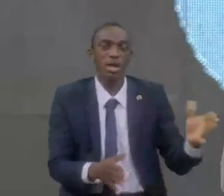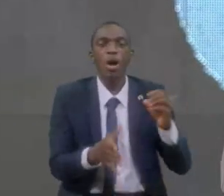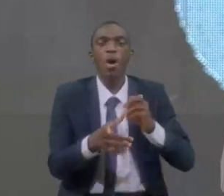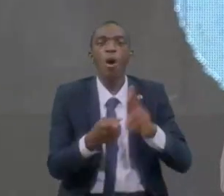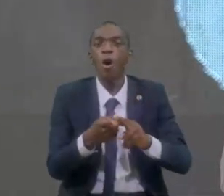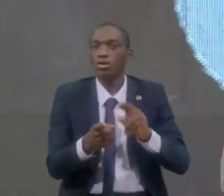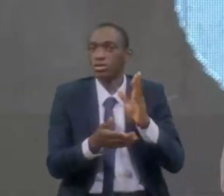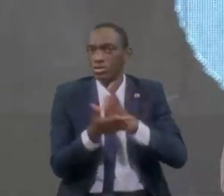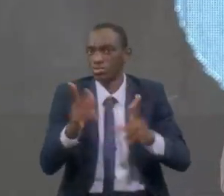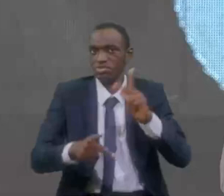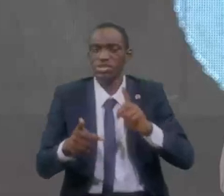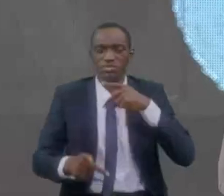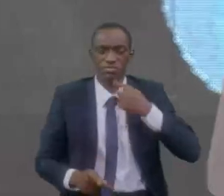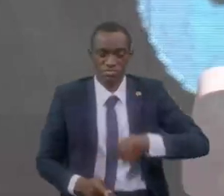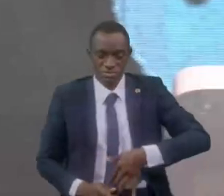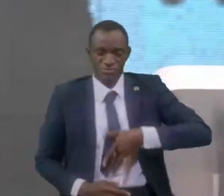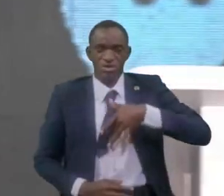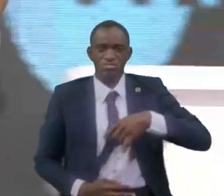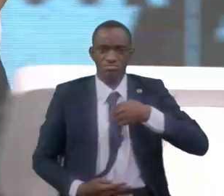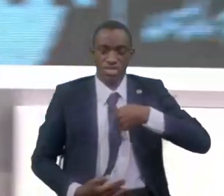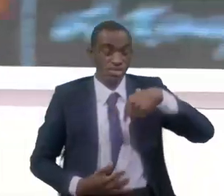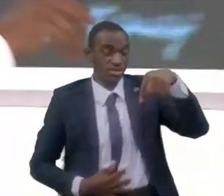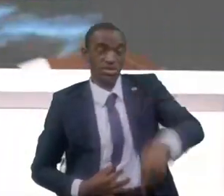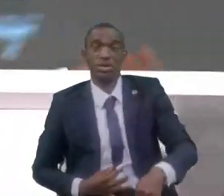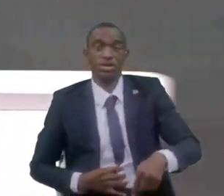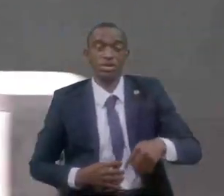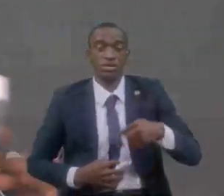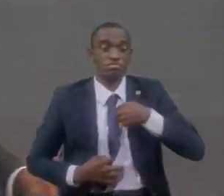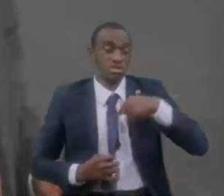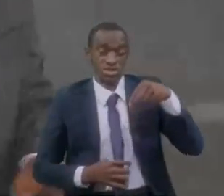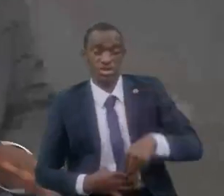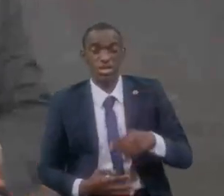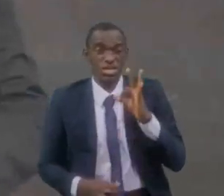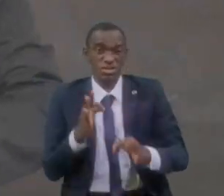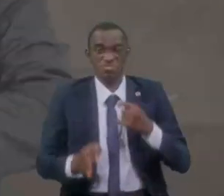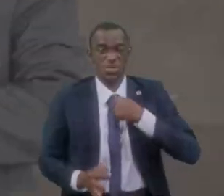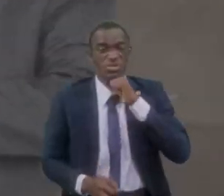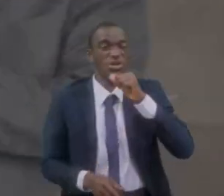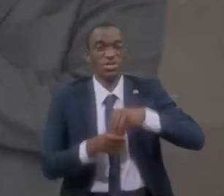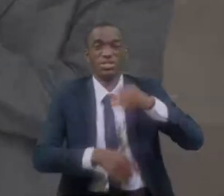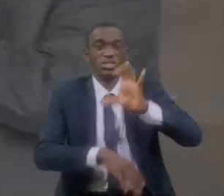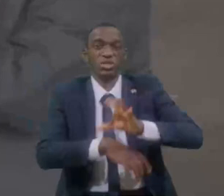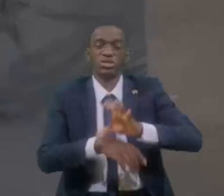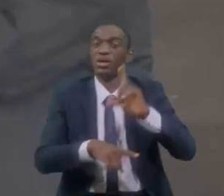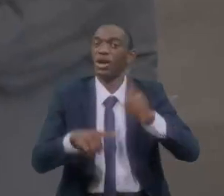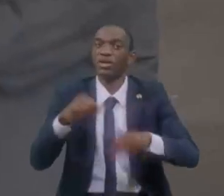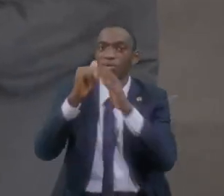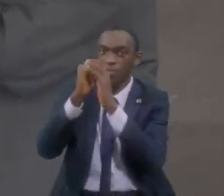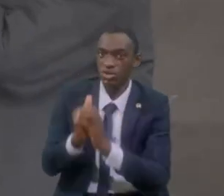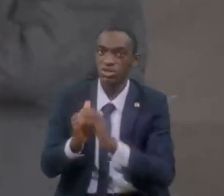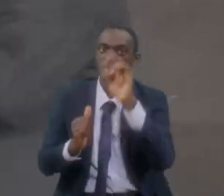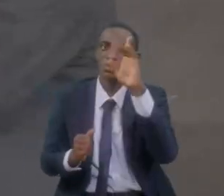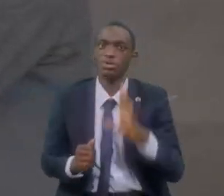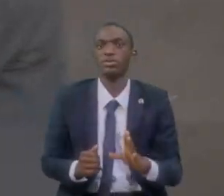qui se disent qui sont ici et ils sont là. Et que sans eux, On ne peut pas adorer Dieu. Cher pasteur, est-ce que vous